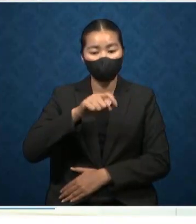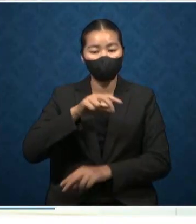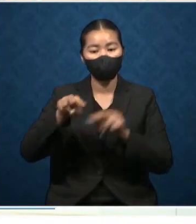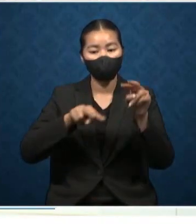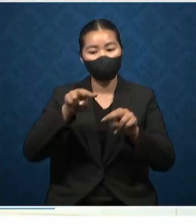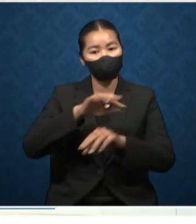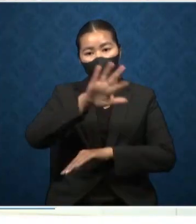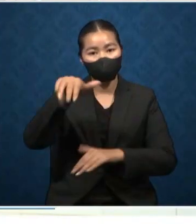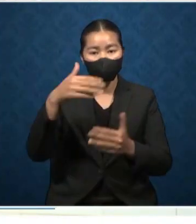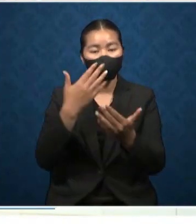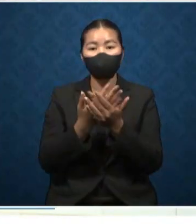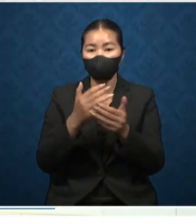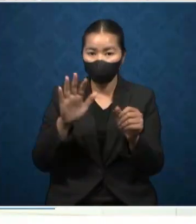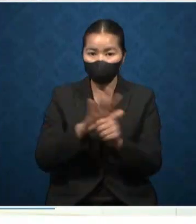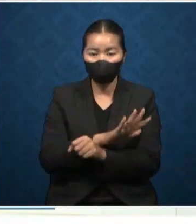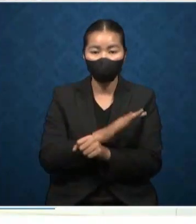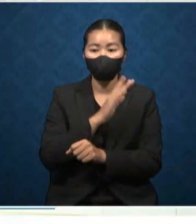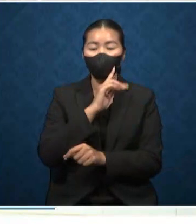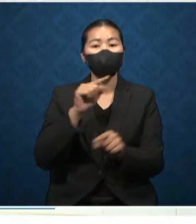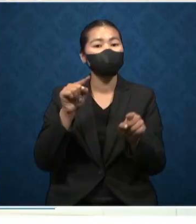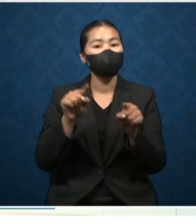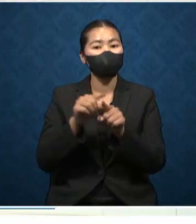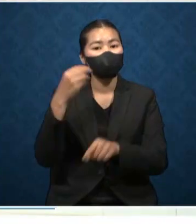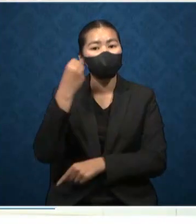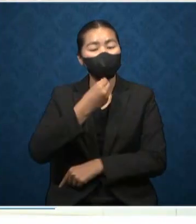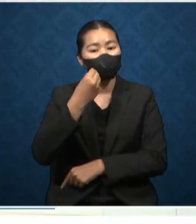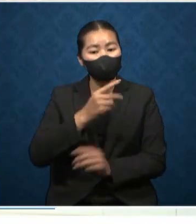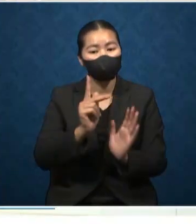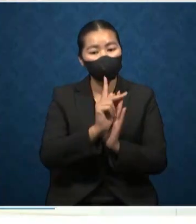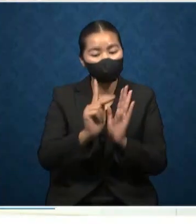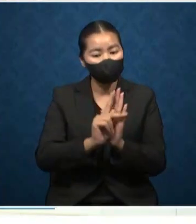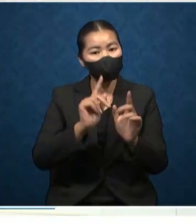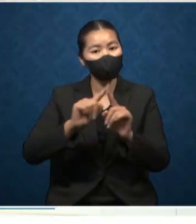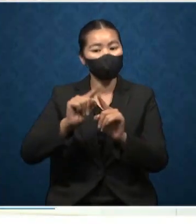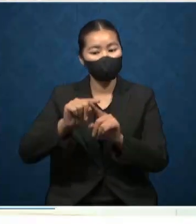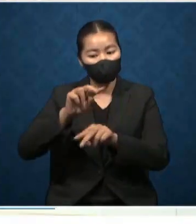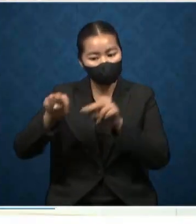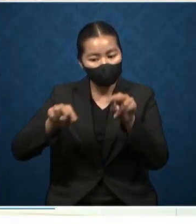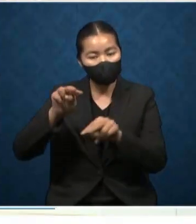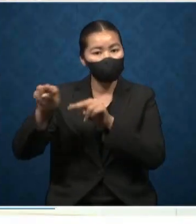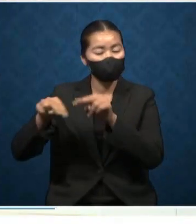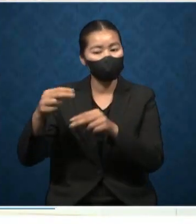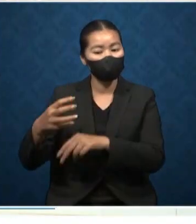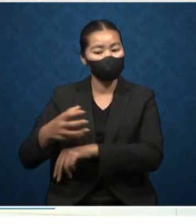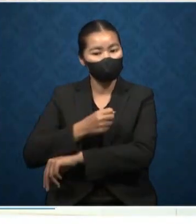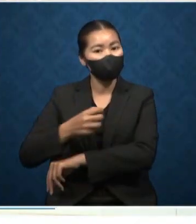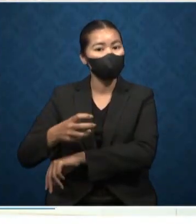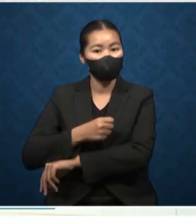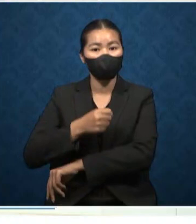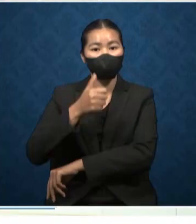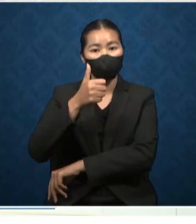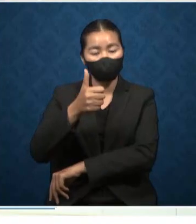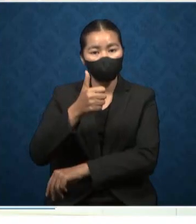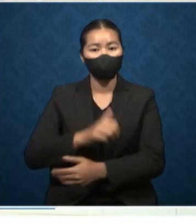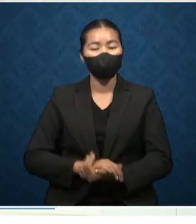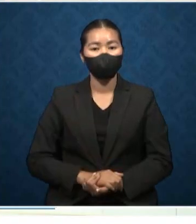ติหลไคดี ครัที่เรามาพบปิการในภformingเรากมีการยืดอัยาทต่อไปได้จันนี้ก